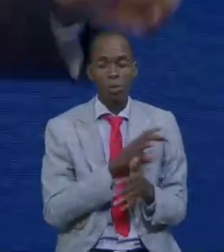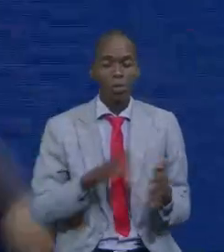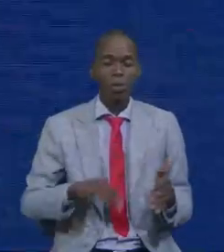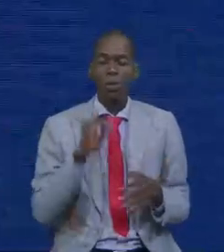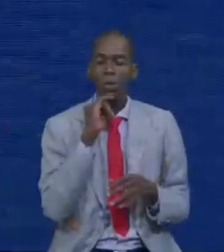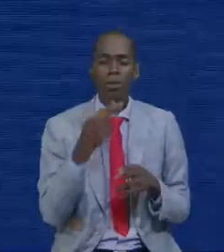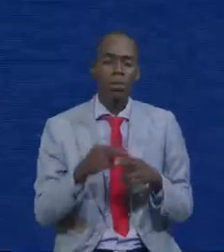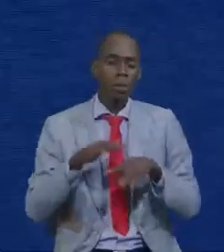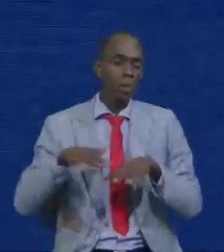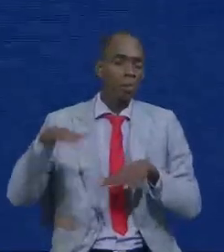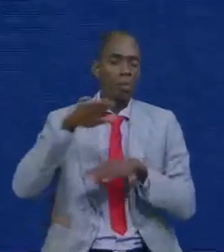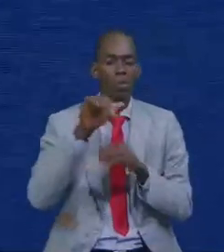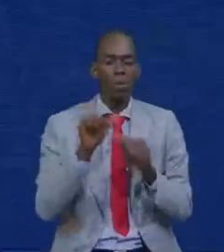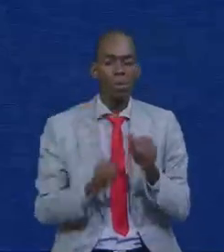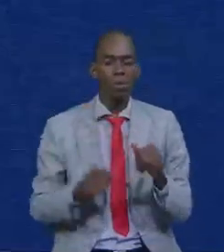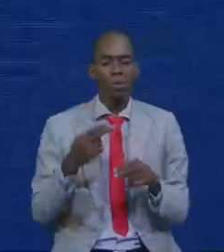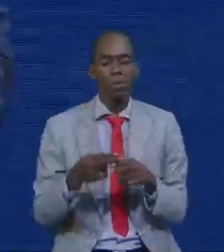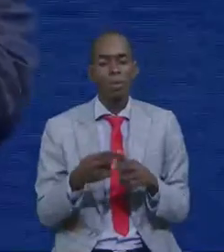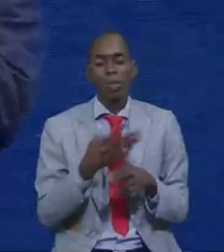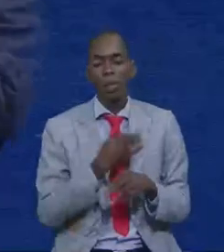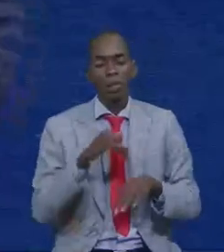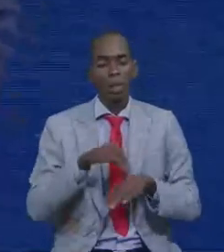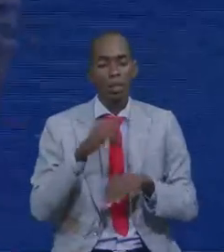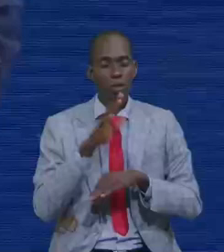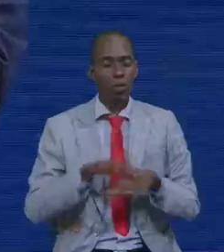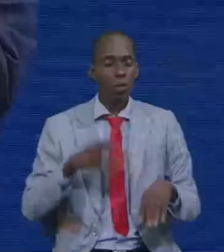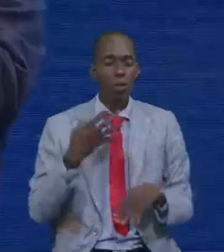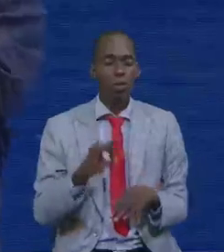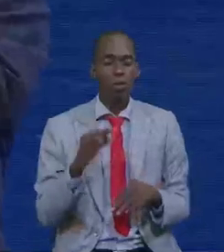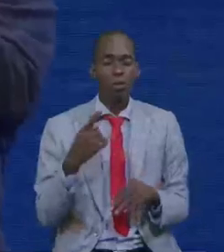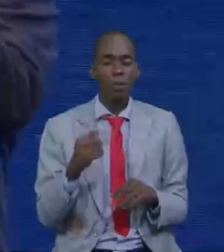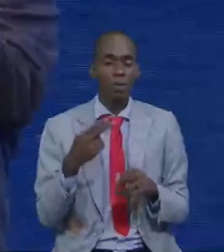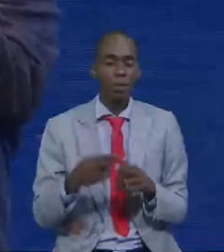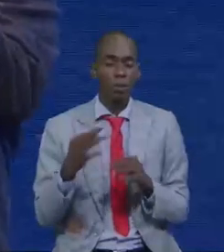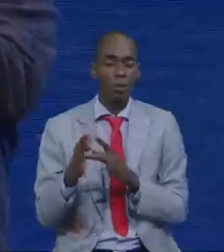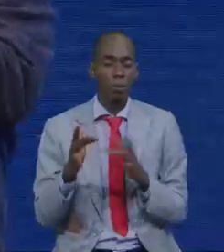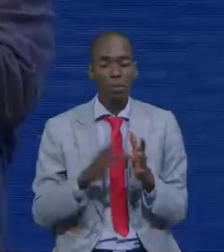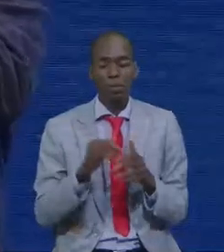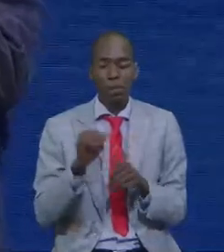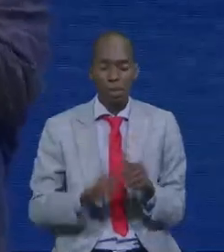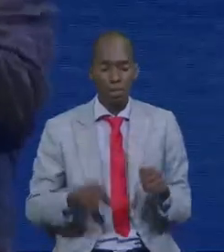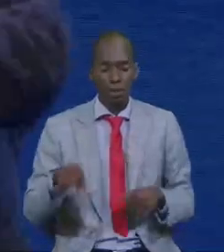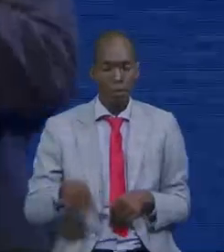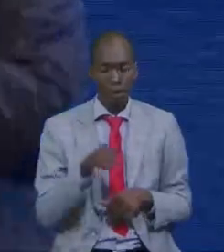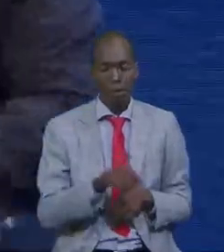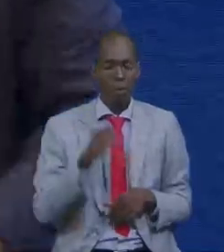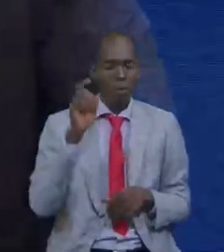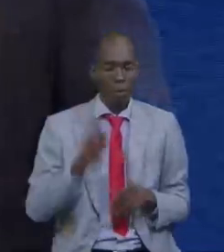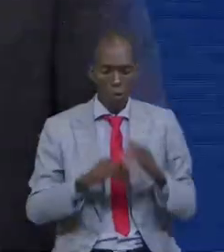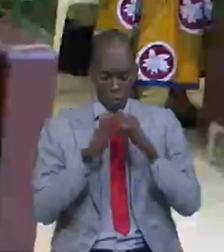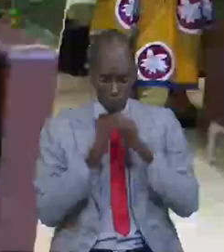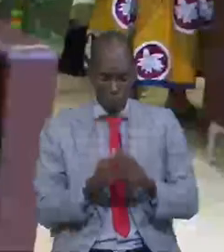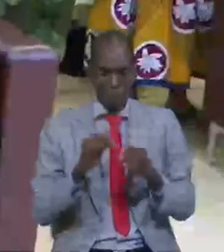nom. Et à la mention du nom de Jésus, tout genou fléchira. Au nom de